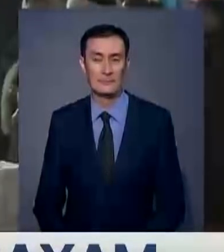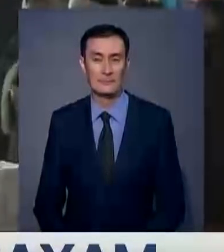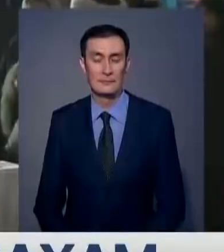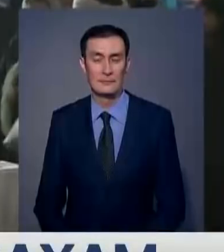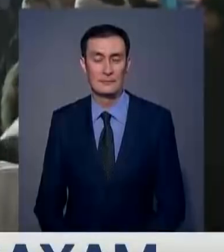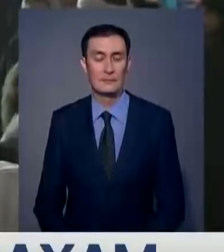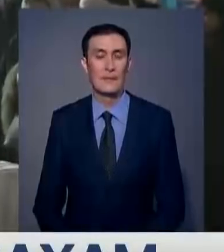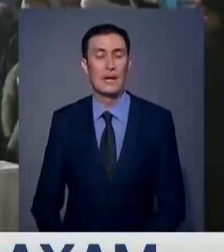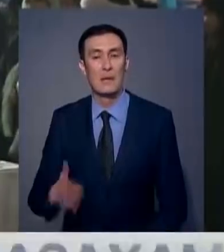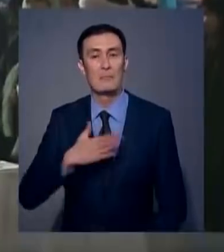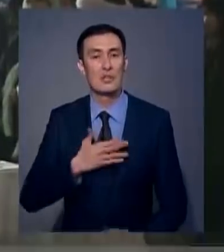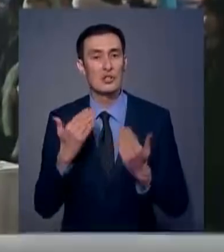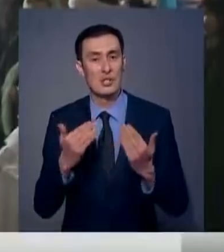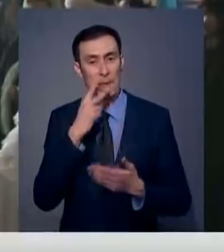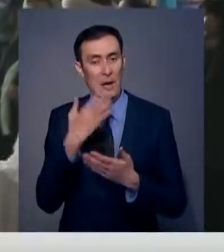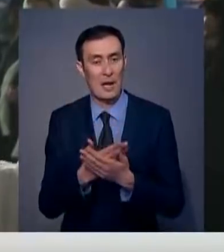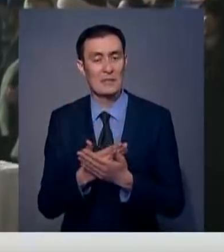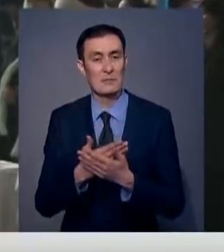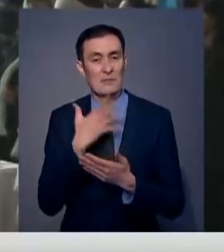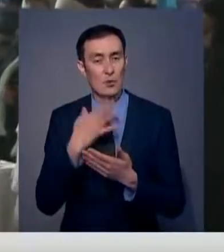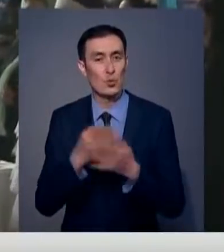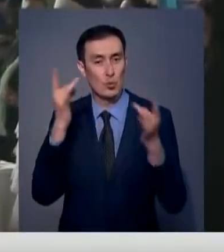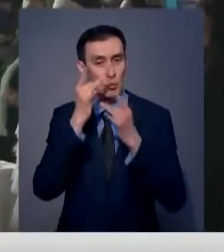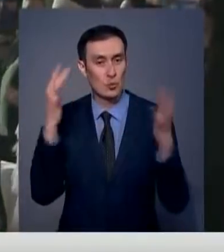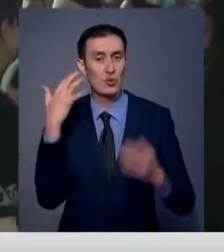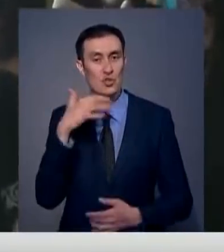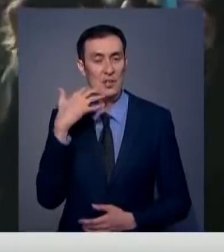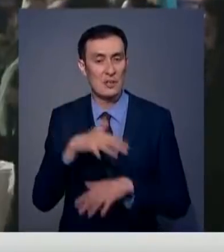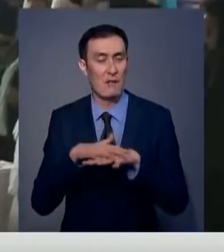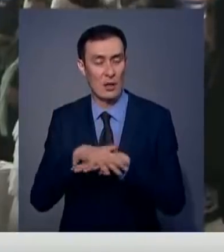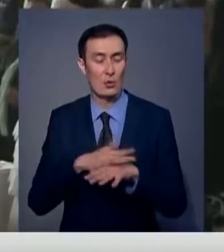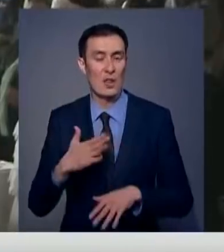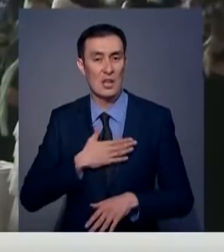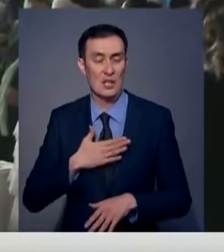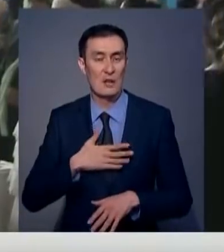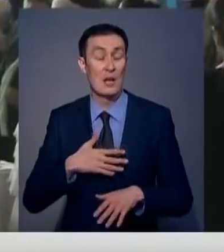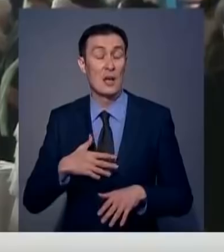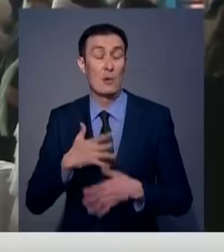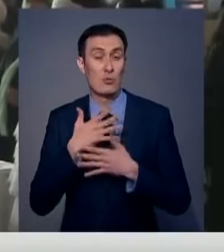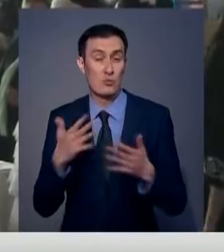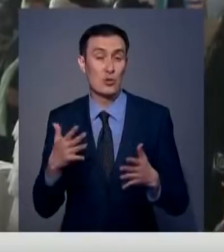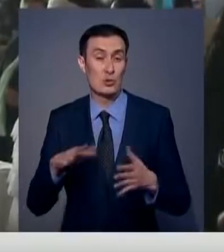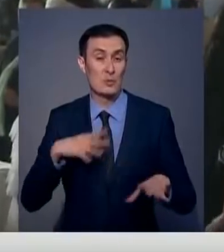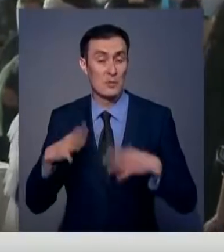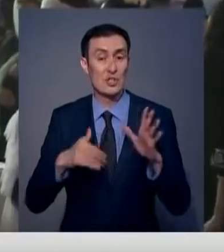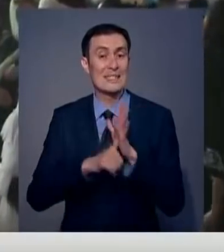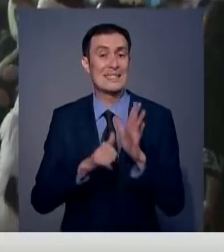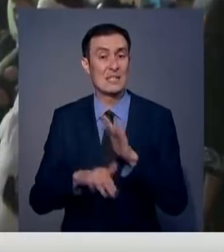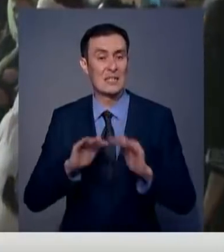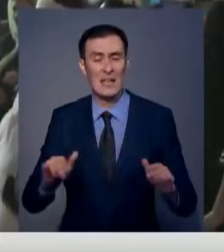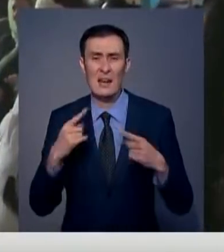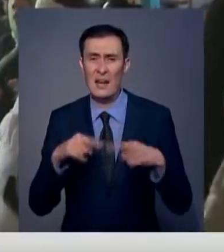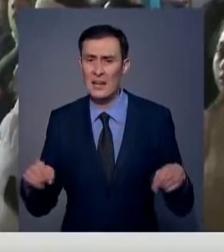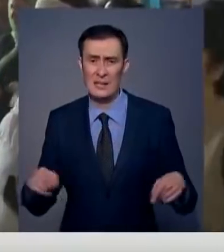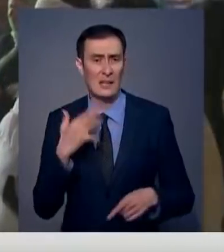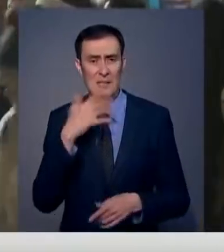Мы показываем традиции и культуру чеченского народа. В нашем ансамбле занимаются более 60 детей, представители